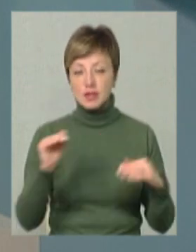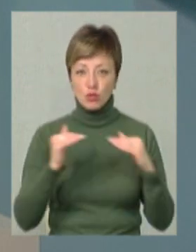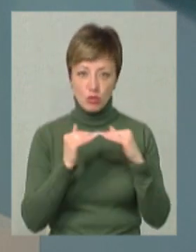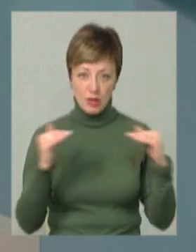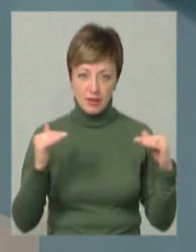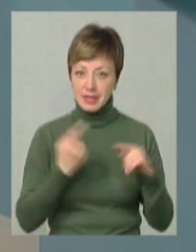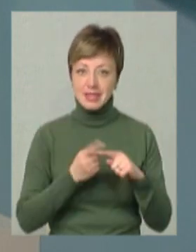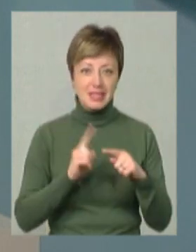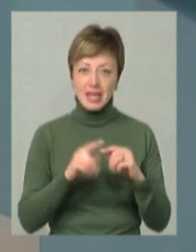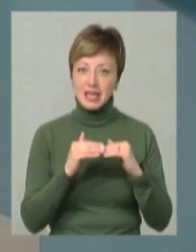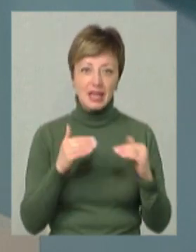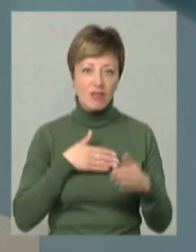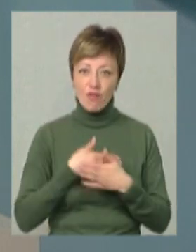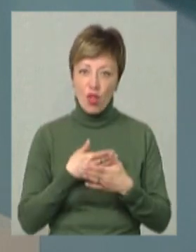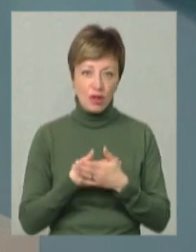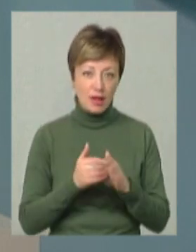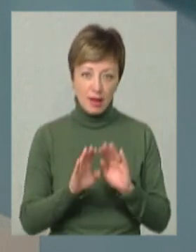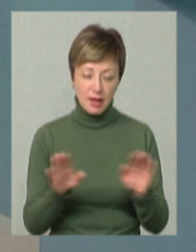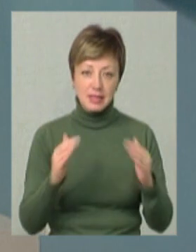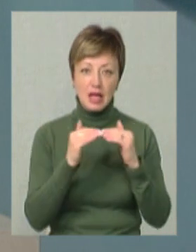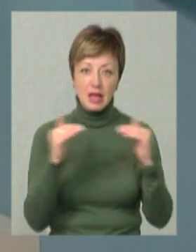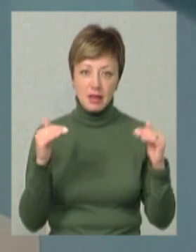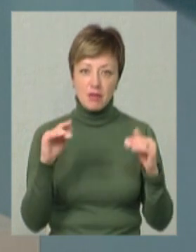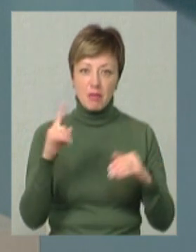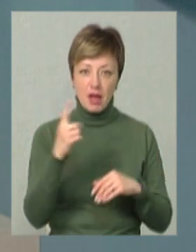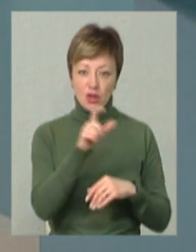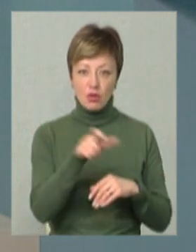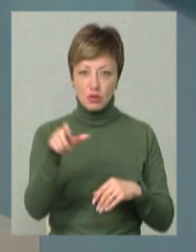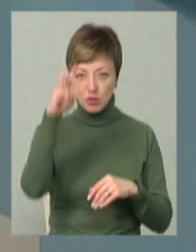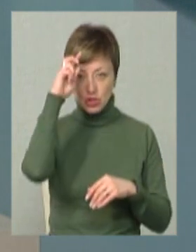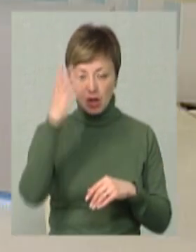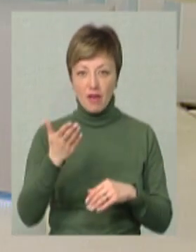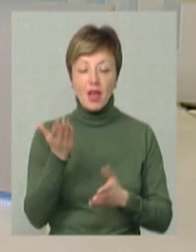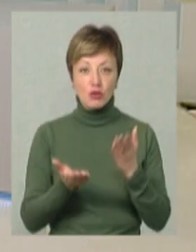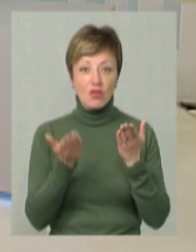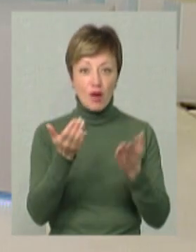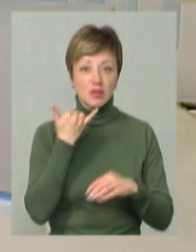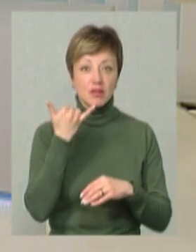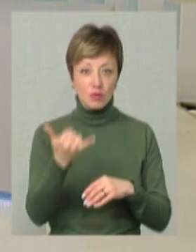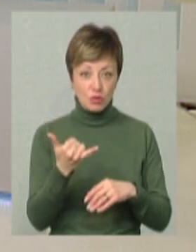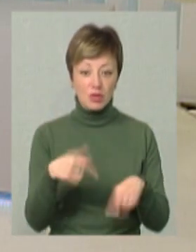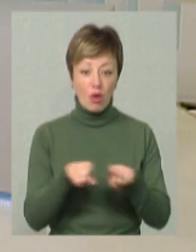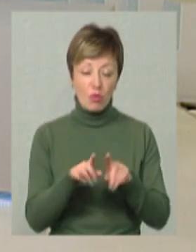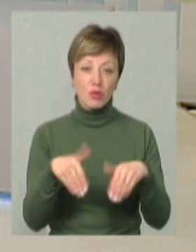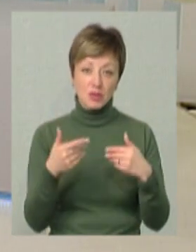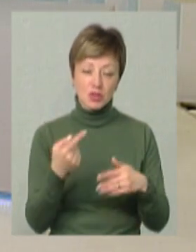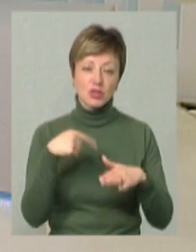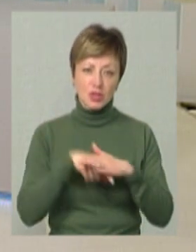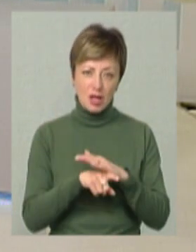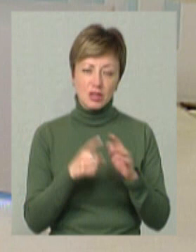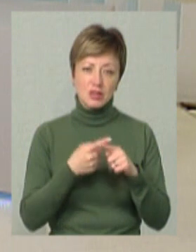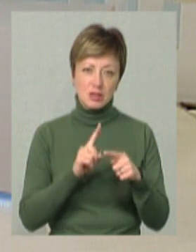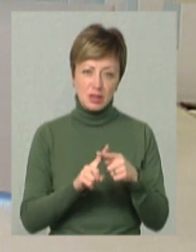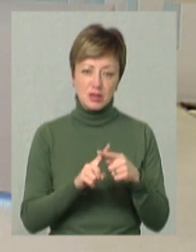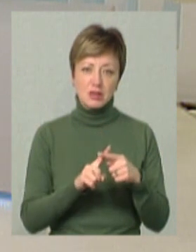рівні. Це не рівень волонтерів, це рівень перших осіб держави. І якщо вже вам телефонують з такою пропозицією, то це вже